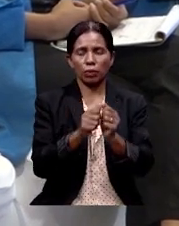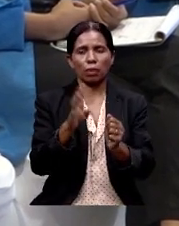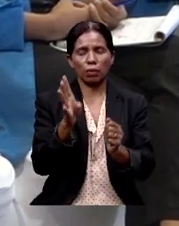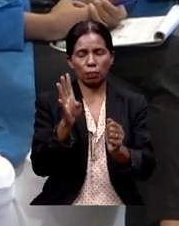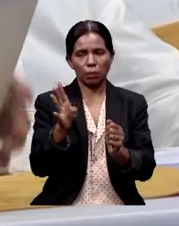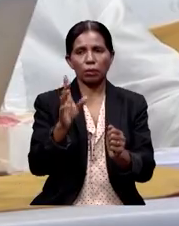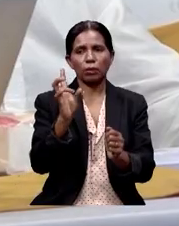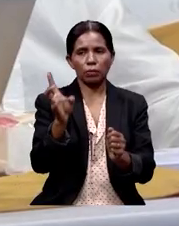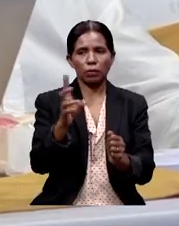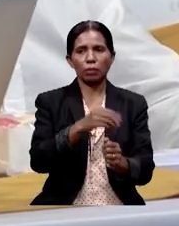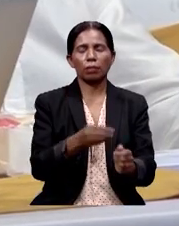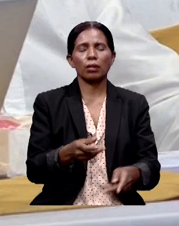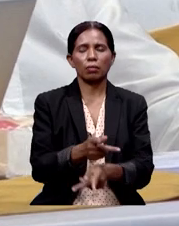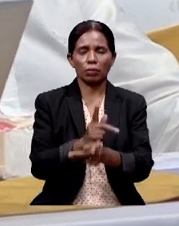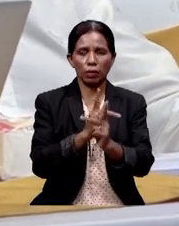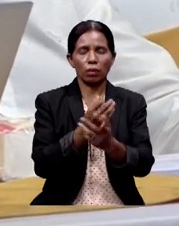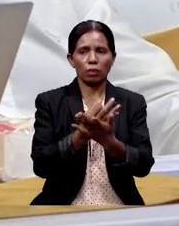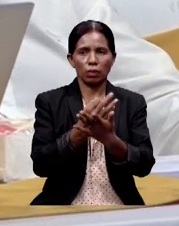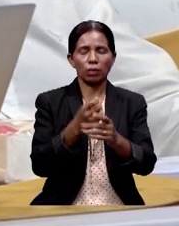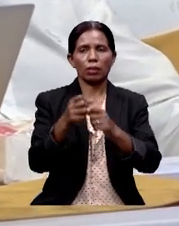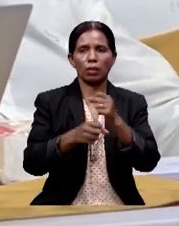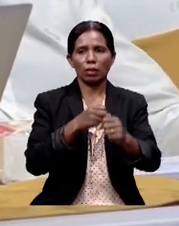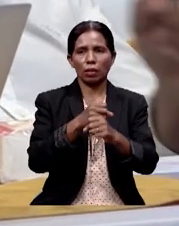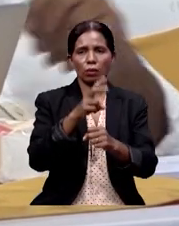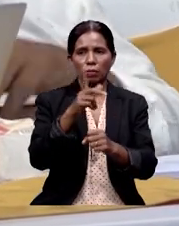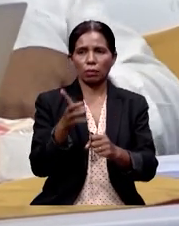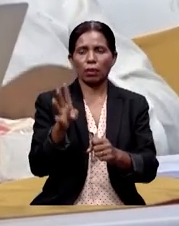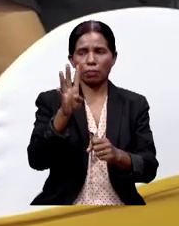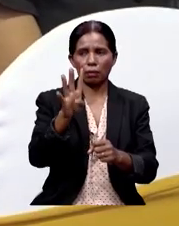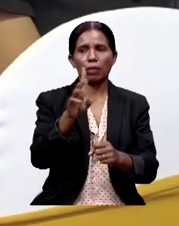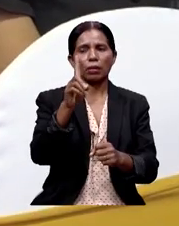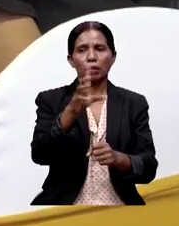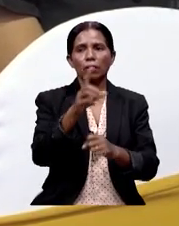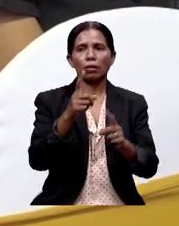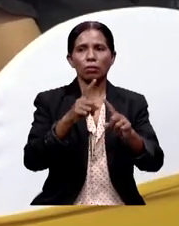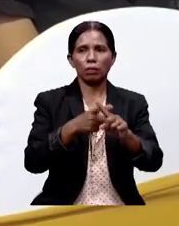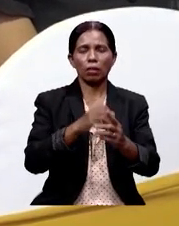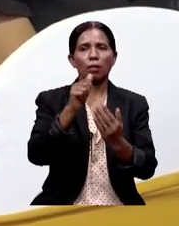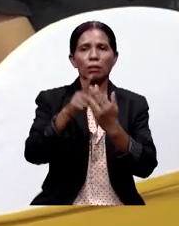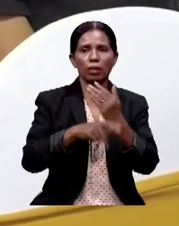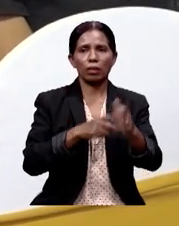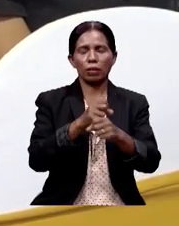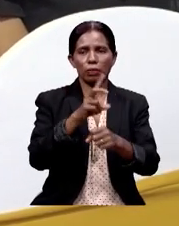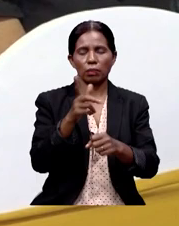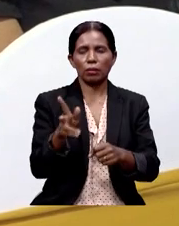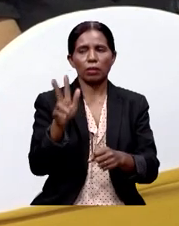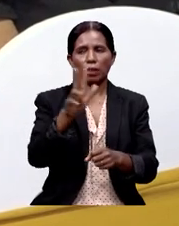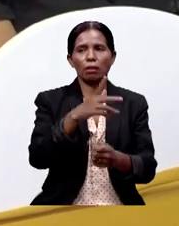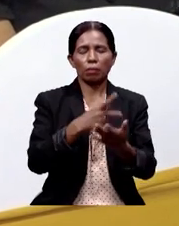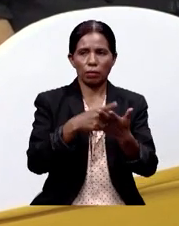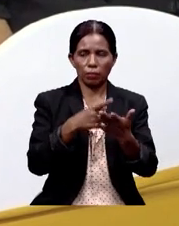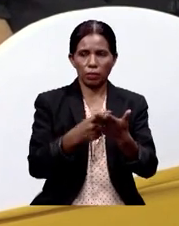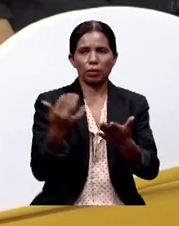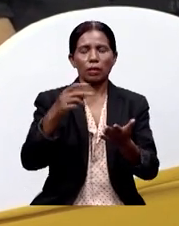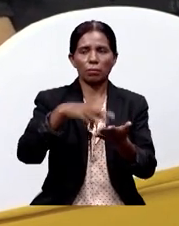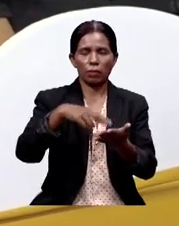ona ba programa kredit suave ne ha husi tinang ring roron resing ida to fulan abril tinang ring roron resing tolu en kuanto proposta hirak ne be